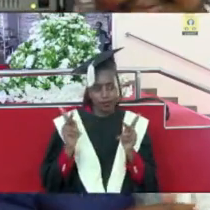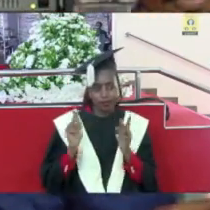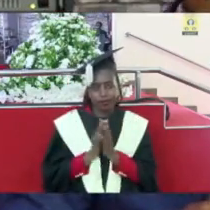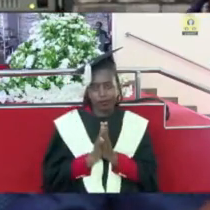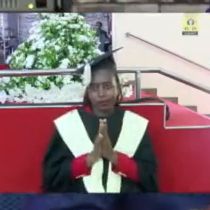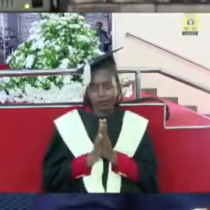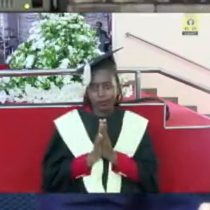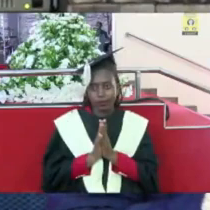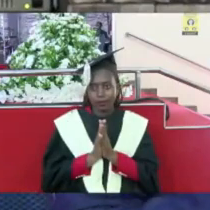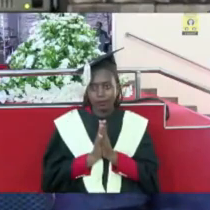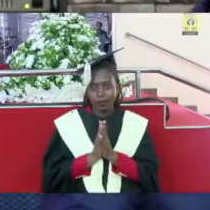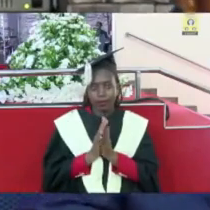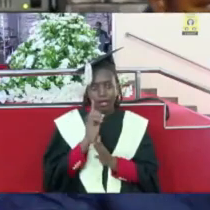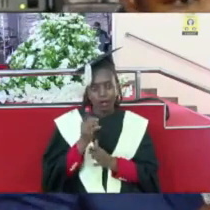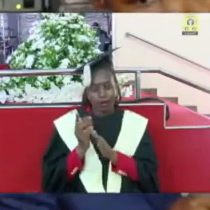Hulali.